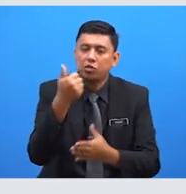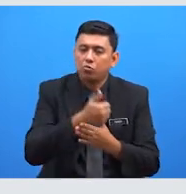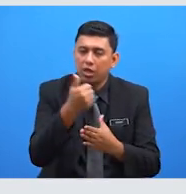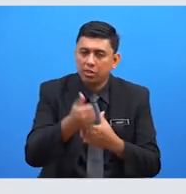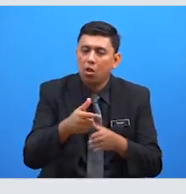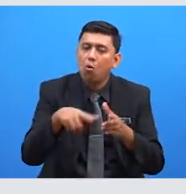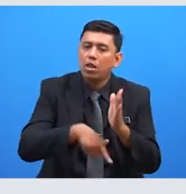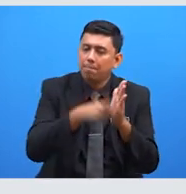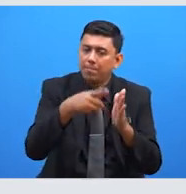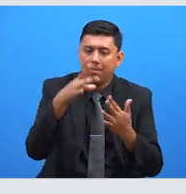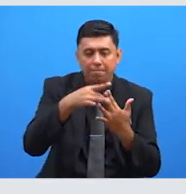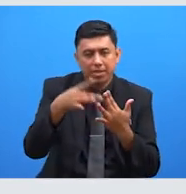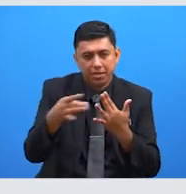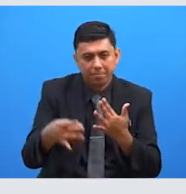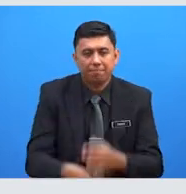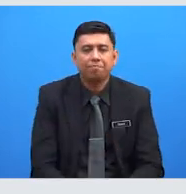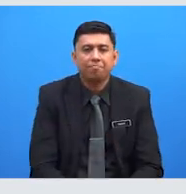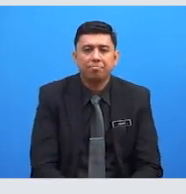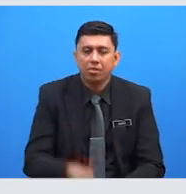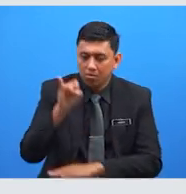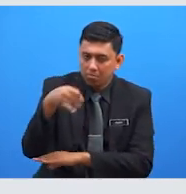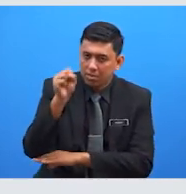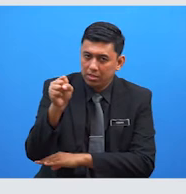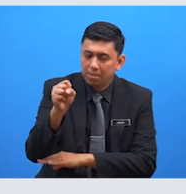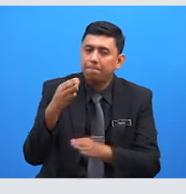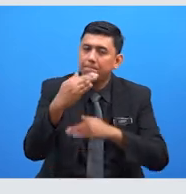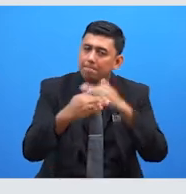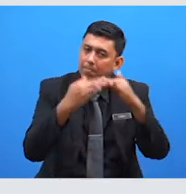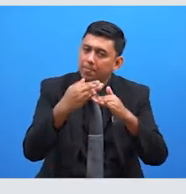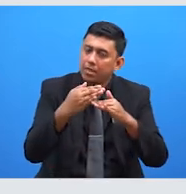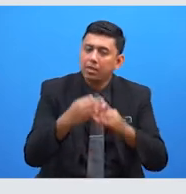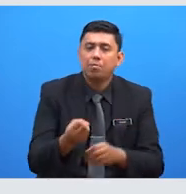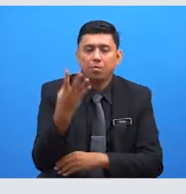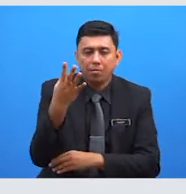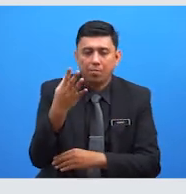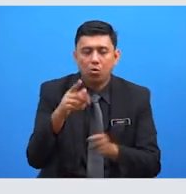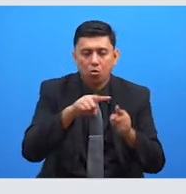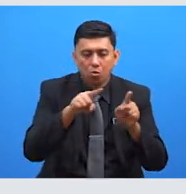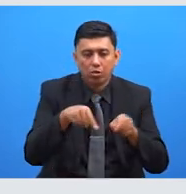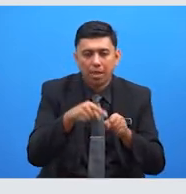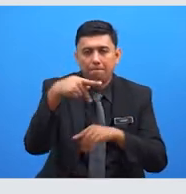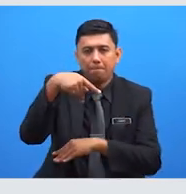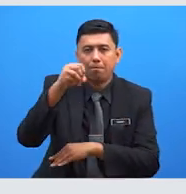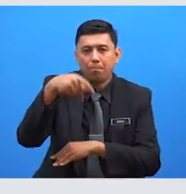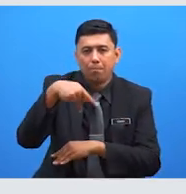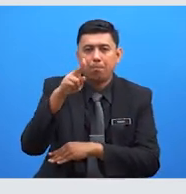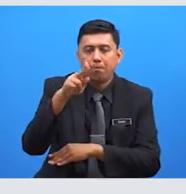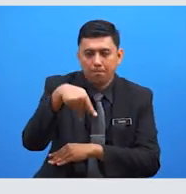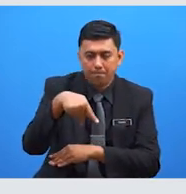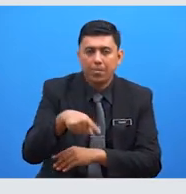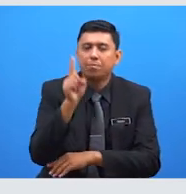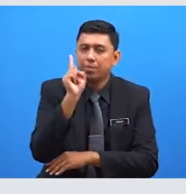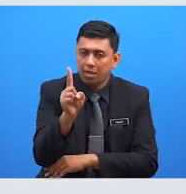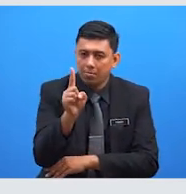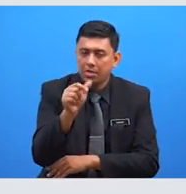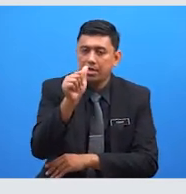atau lebih pilihan. JavaScript juga mampu membina beberapa jenis kotak pop-up.